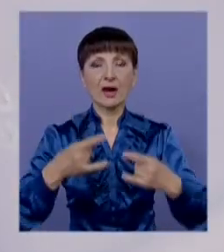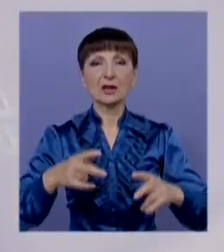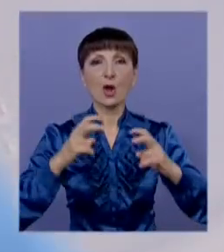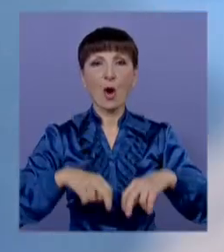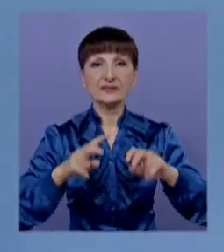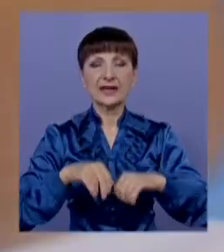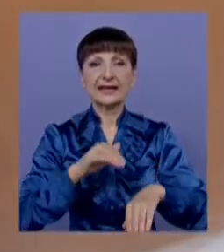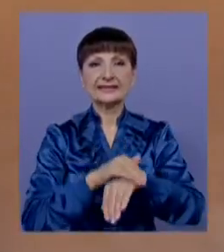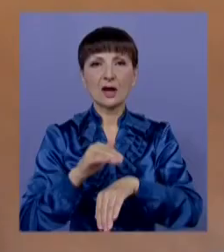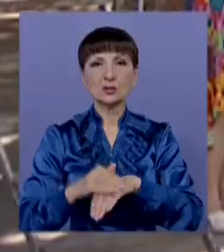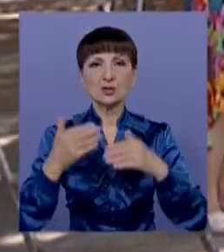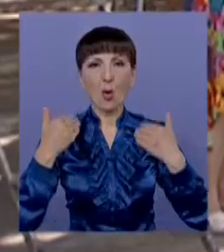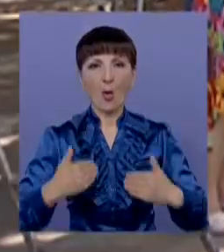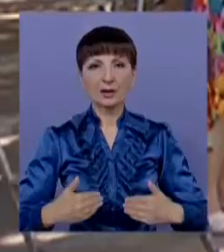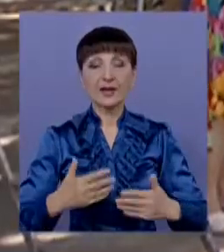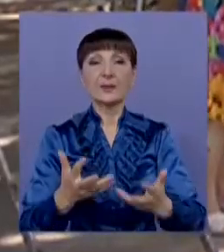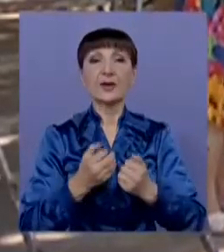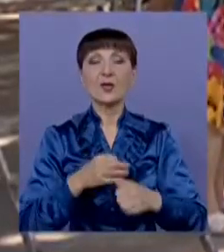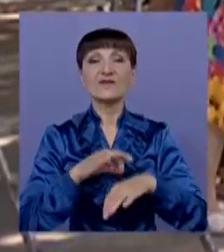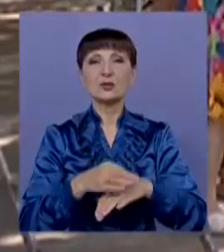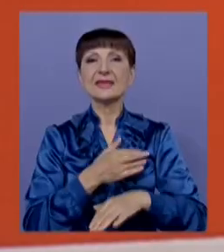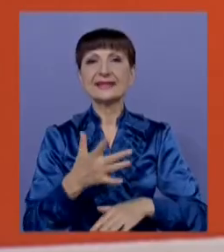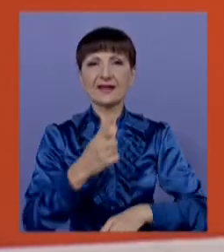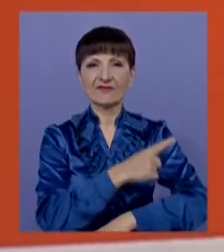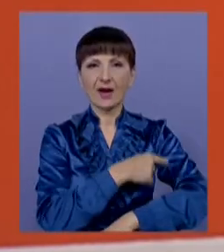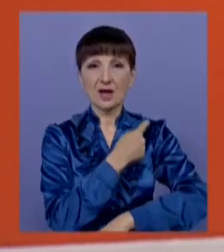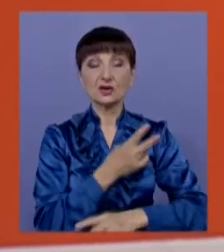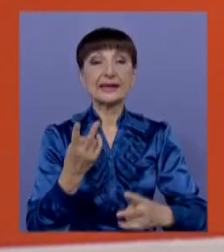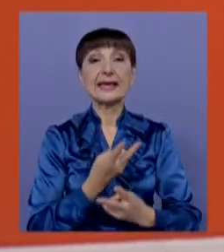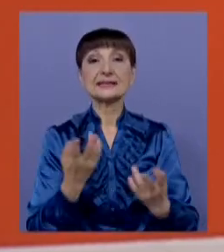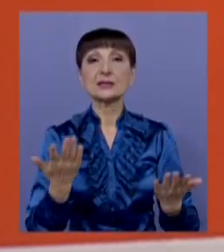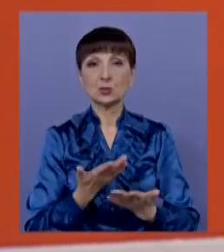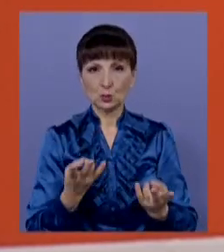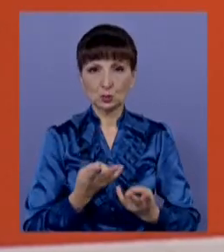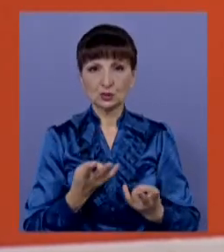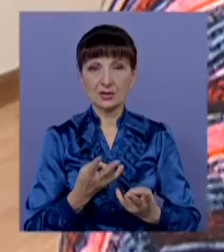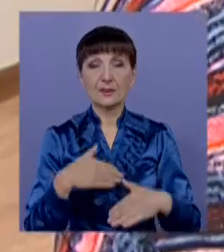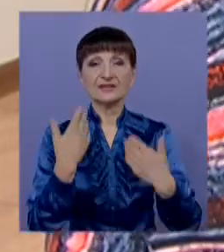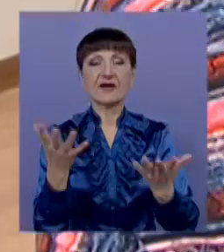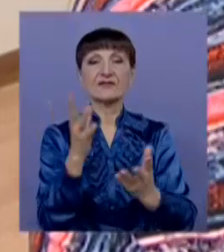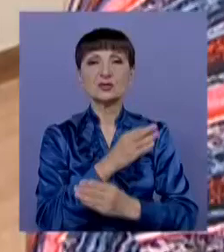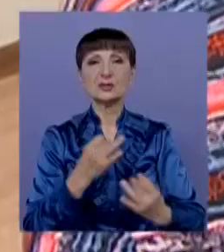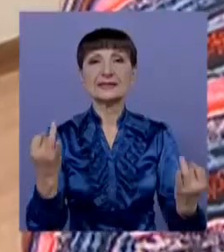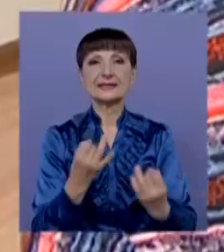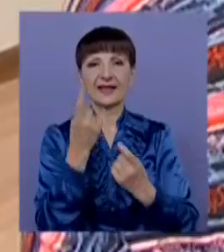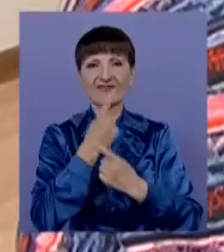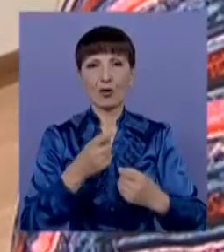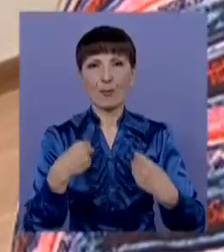и диагностики органов. Прием ведут несколько врачей. В случае надобности предоставляют всю интересующую людей